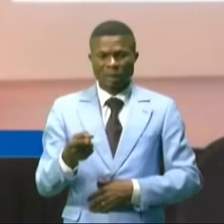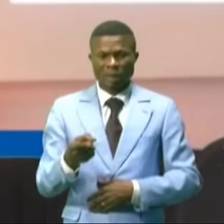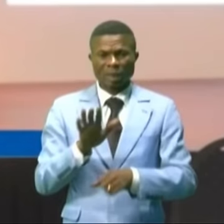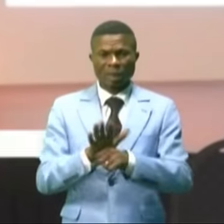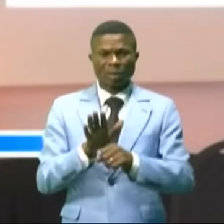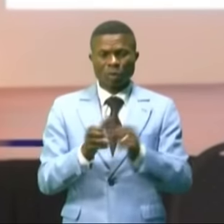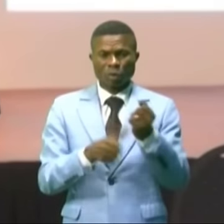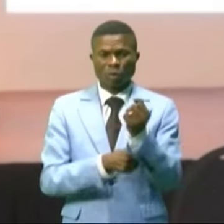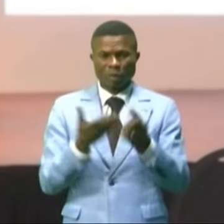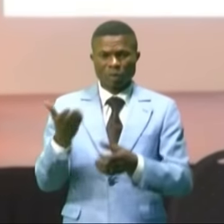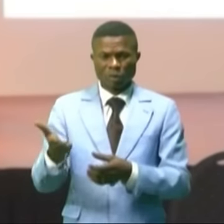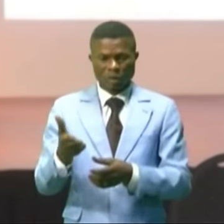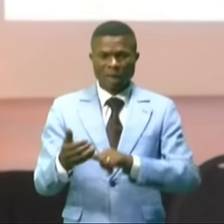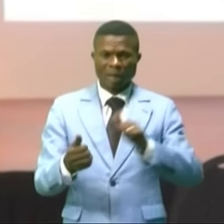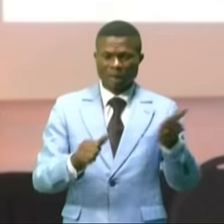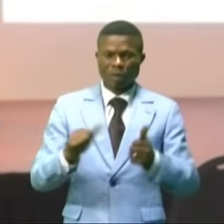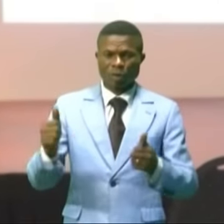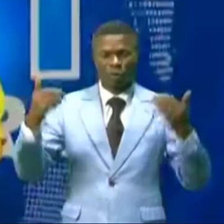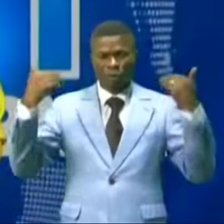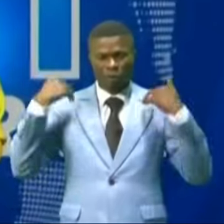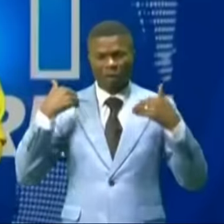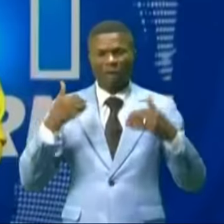internationaux et nationaux.